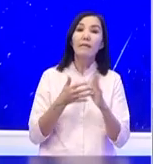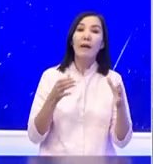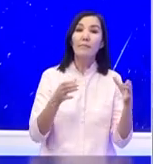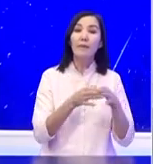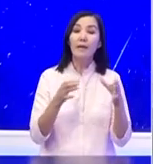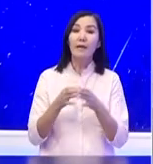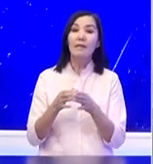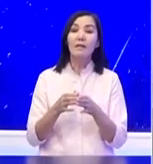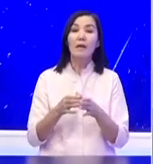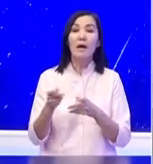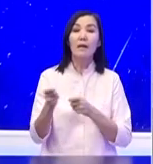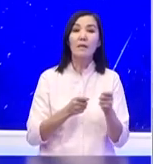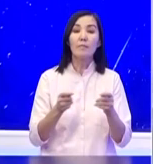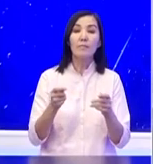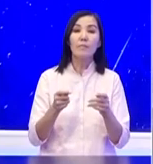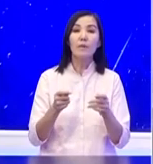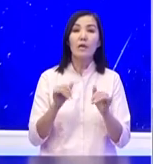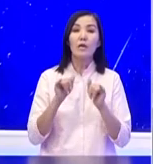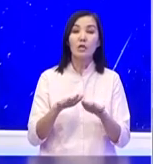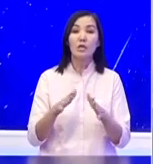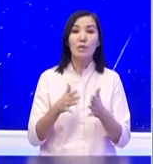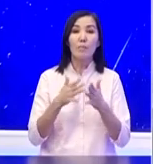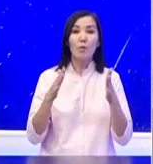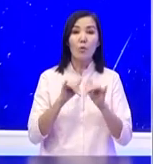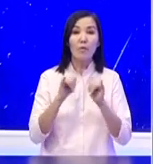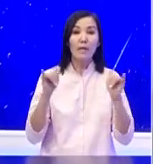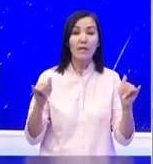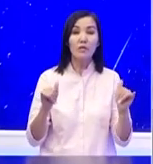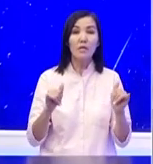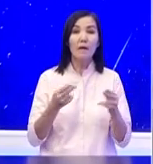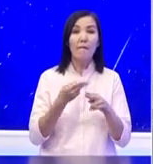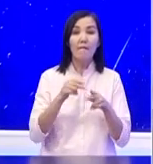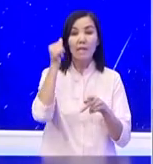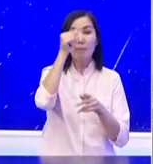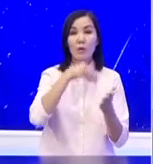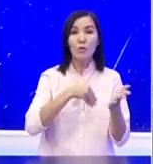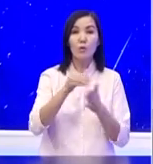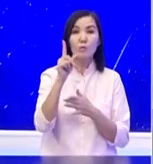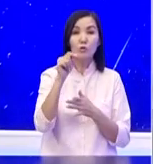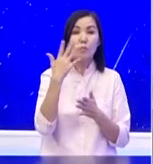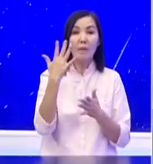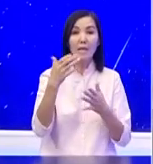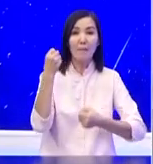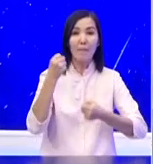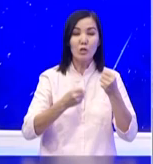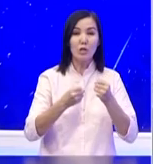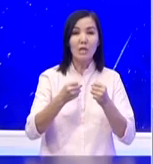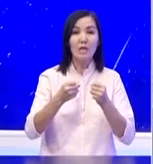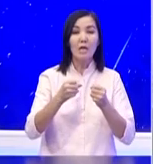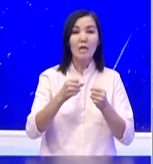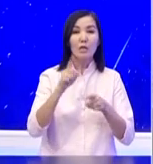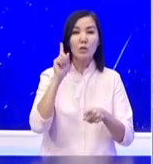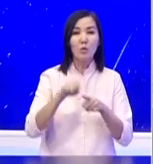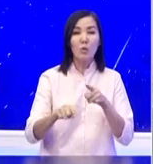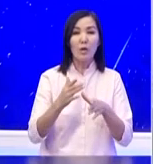области принято расширение по увеличению количества. В этом году закупается 105 машин.